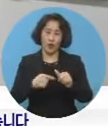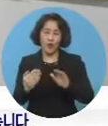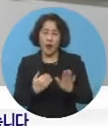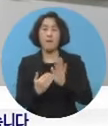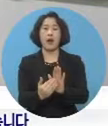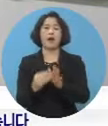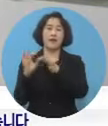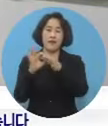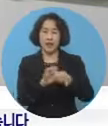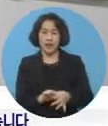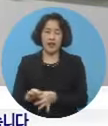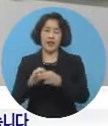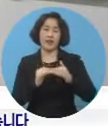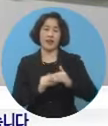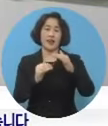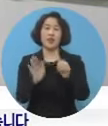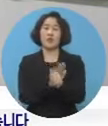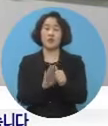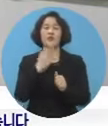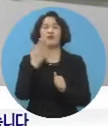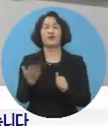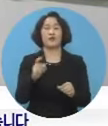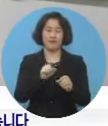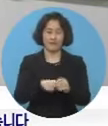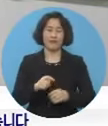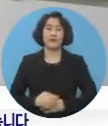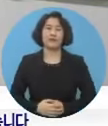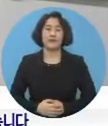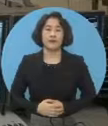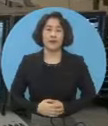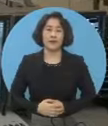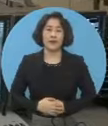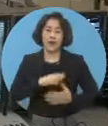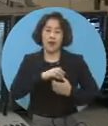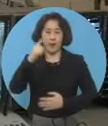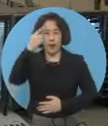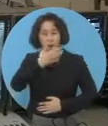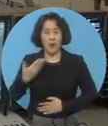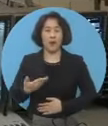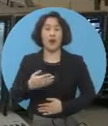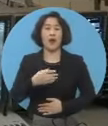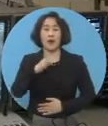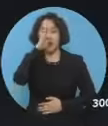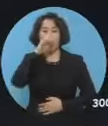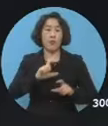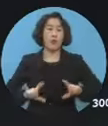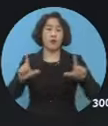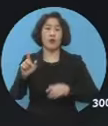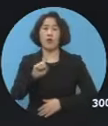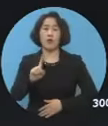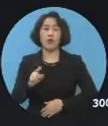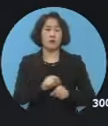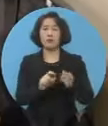예방으로 연결하는 체계적 의료 서비스를 제공하고 있습니다 힘내 혈관 질환은 평소에는 전혀